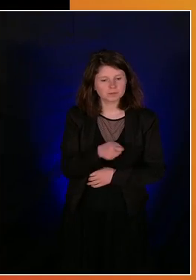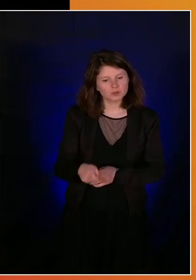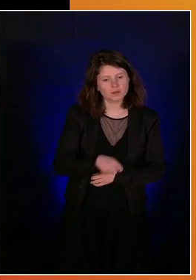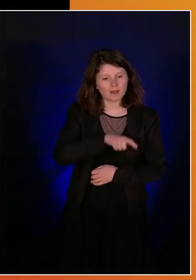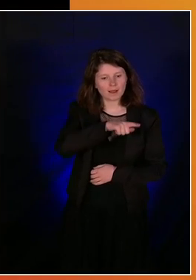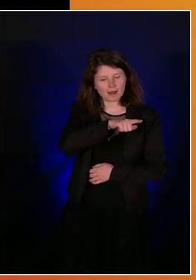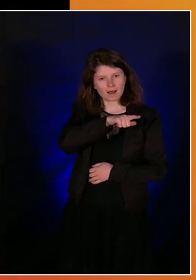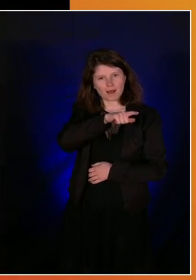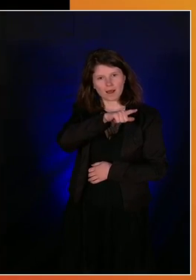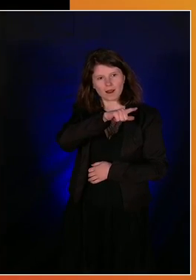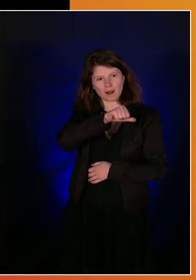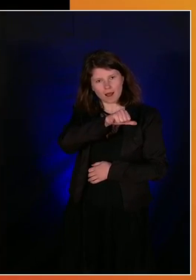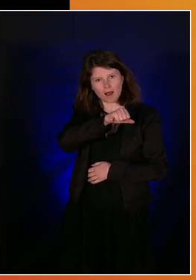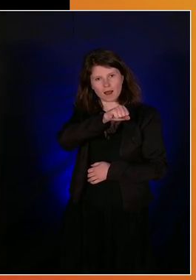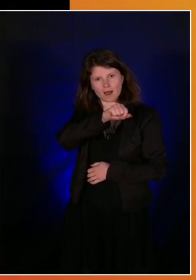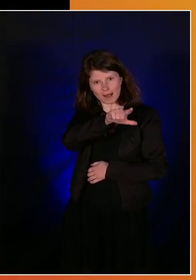initiatives